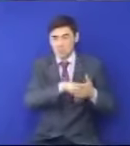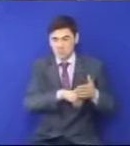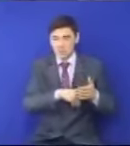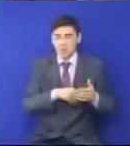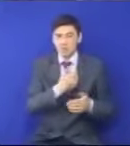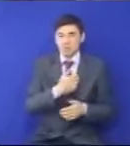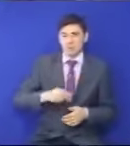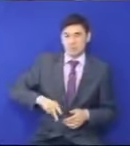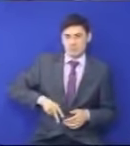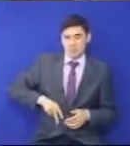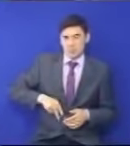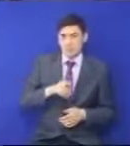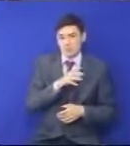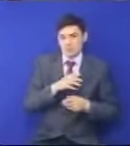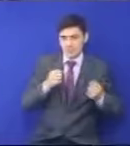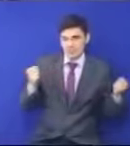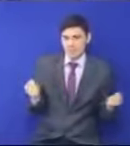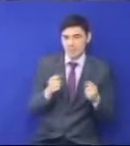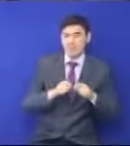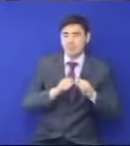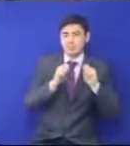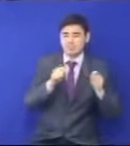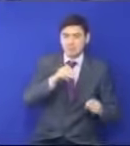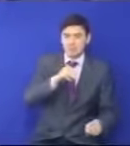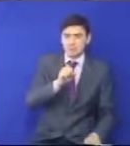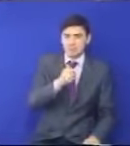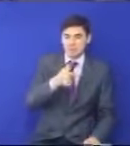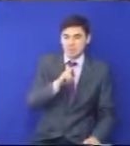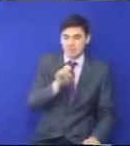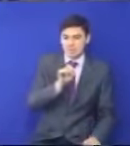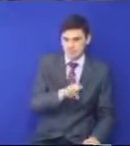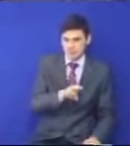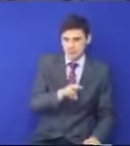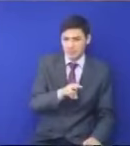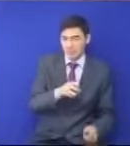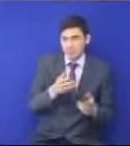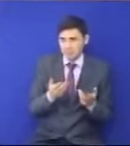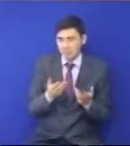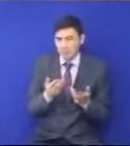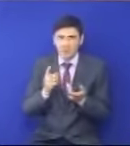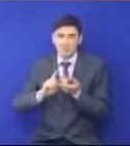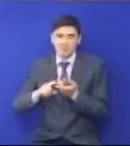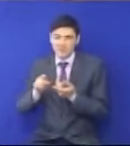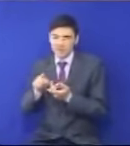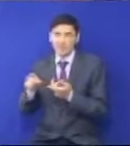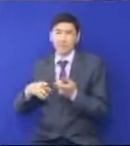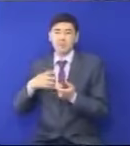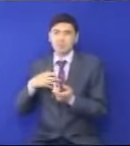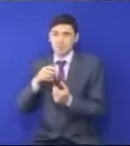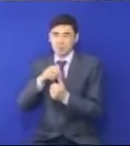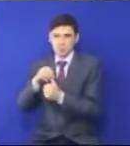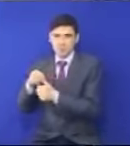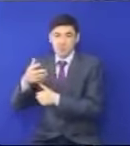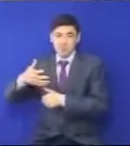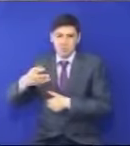колледж директорының бастамасымен қолға алынған тағзым бағдарламасы аясында алаш қайраткерлерінің өнегелі өмірін насихаттауға бағытталған